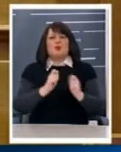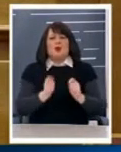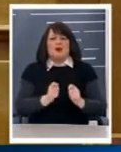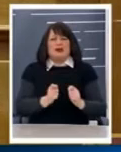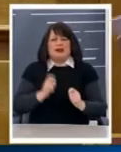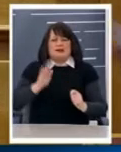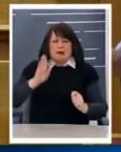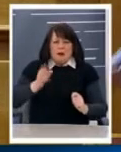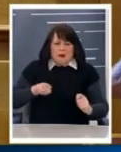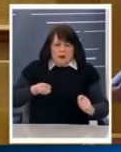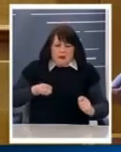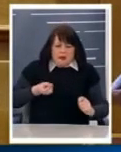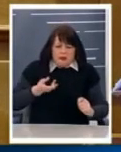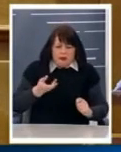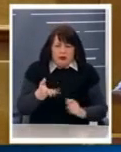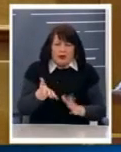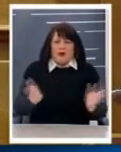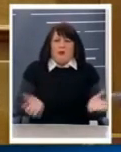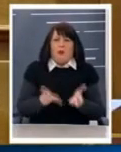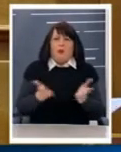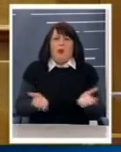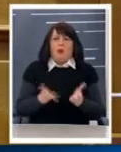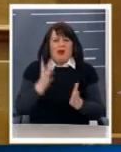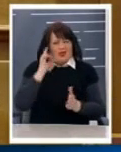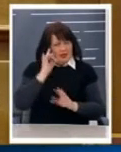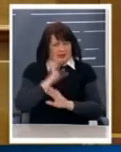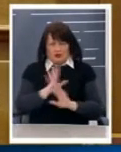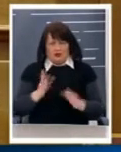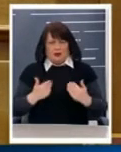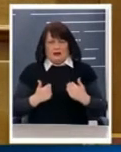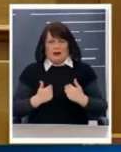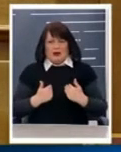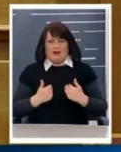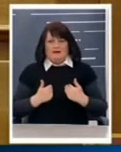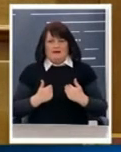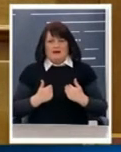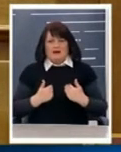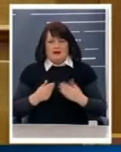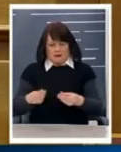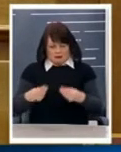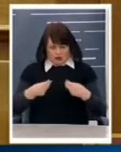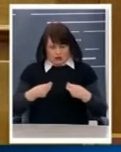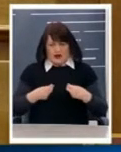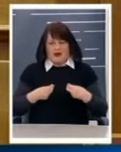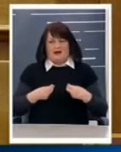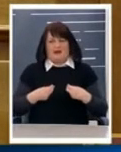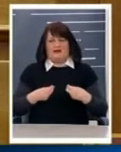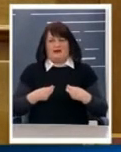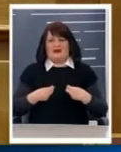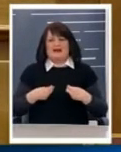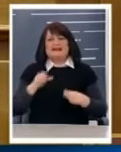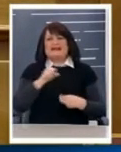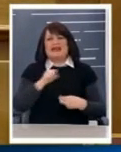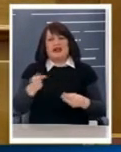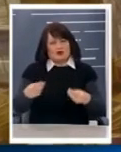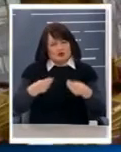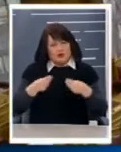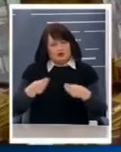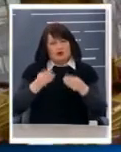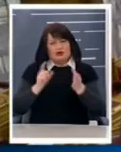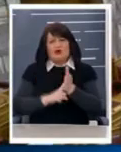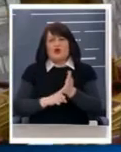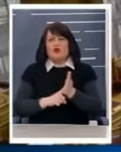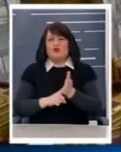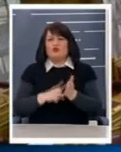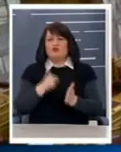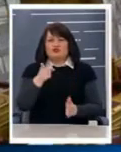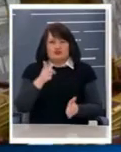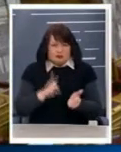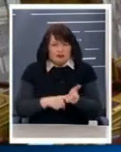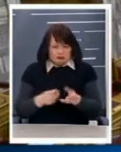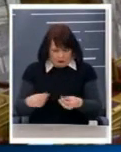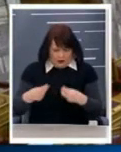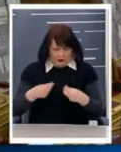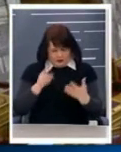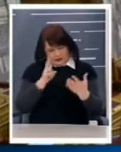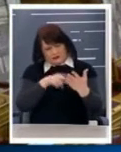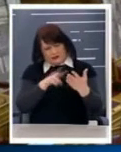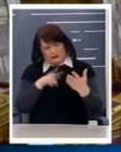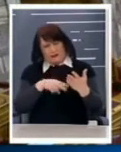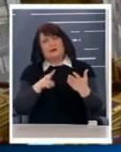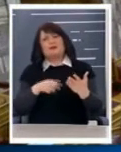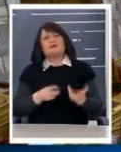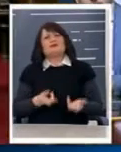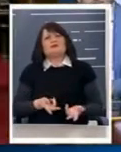τροπολογίες. Ειλικρινώς δεν το είχα πάρει χαμπάρι. Και μου έφερε ο κύριος Σαρίδης τώρα νόμους με τους οποίους